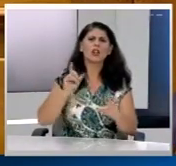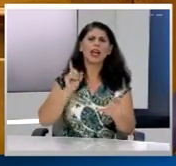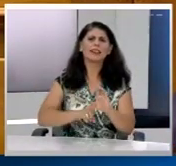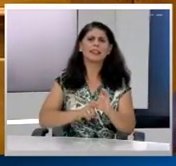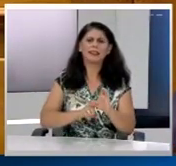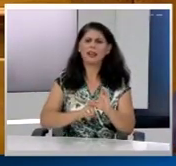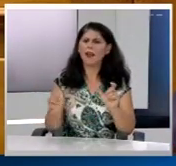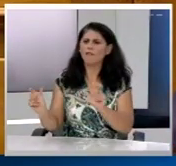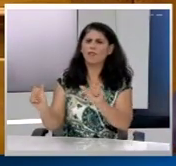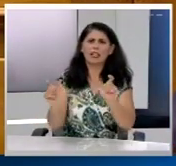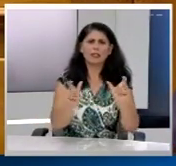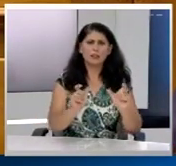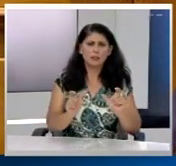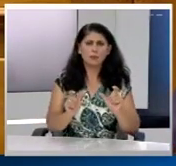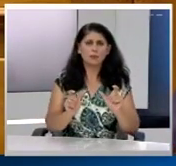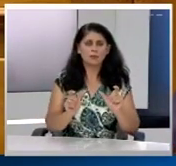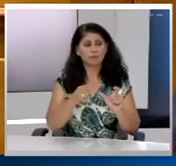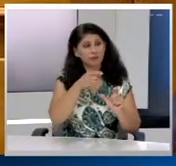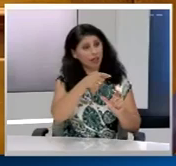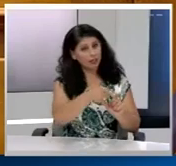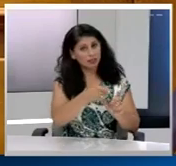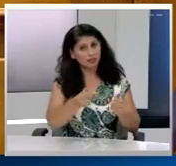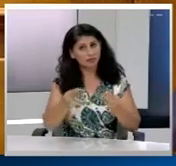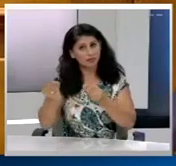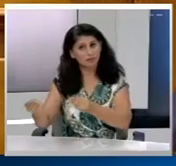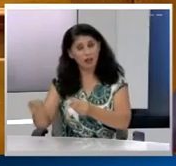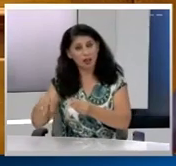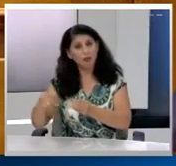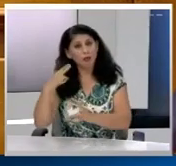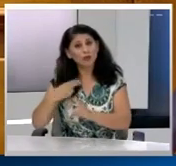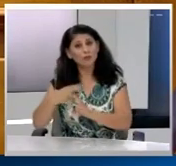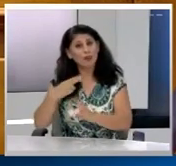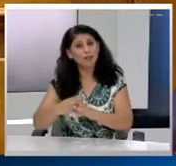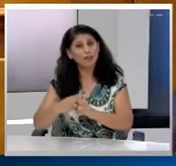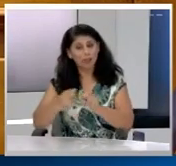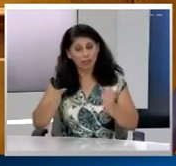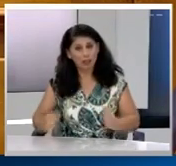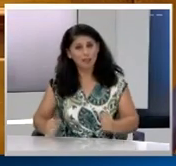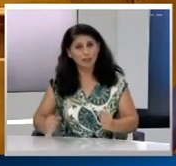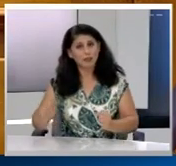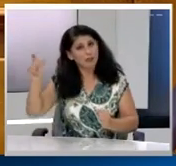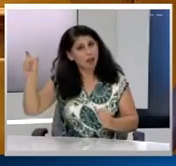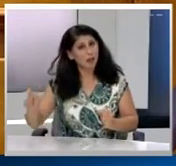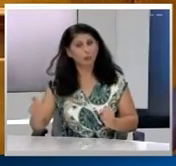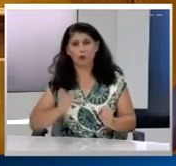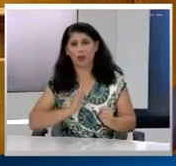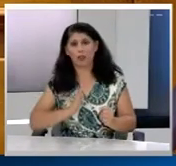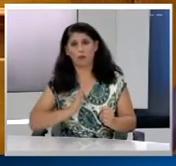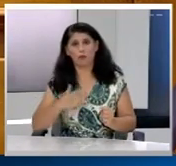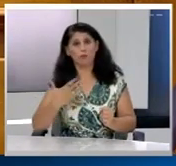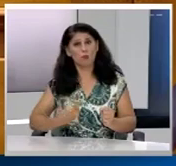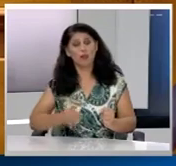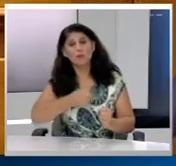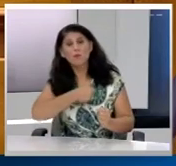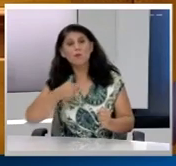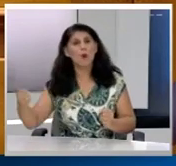εταιρείες security και παραδίδετε εσείς ένα κρίσιμο post σε έναν άνθρωπο ο οποίος έχει ως